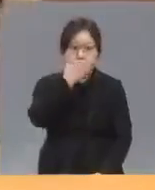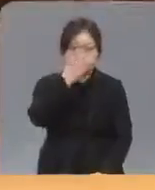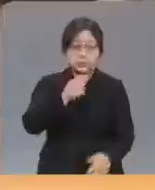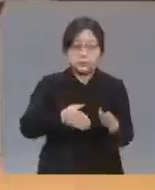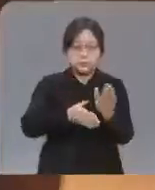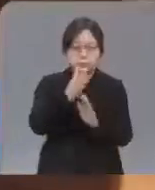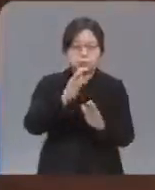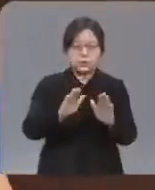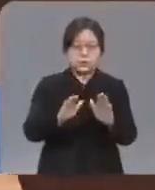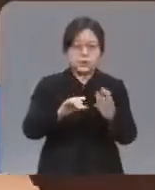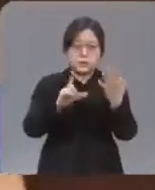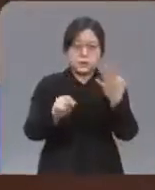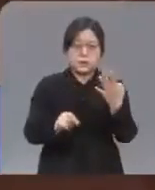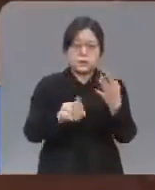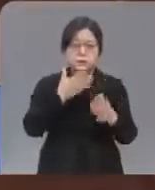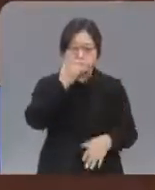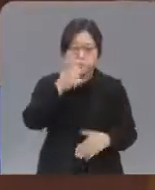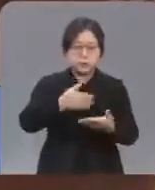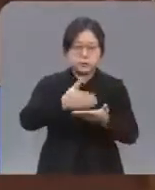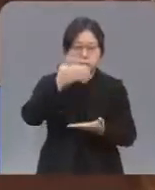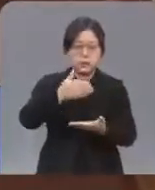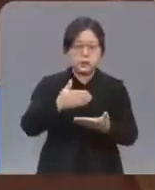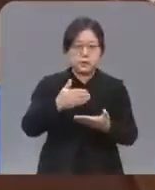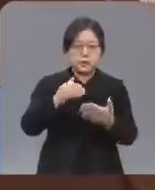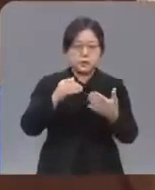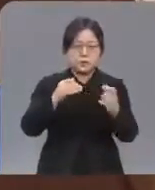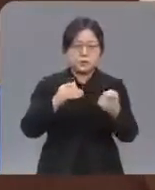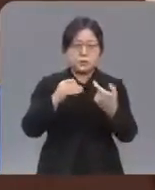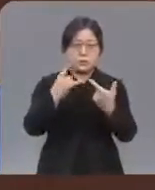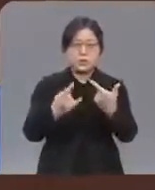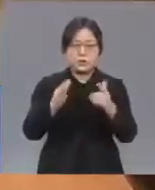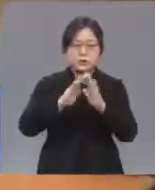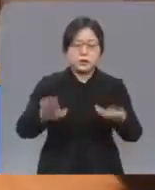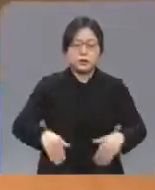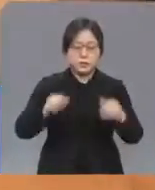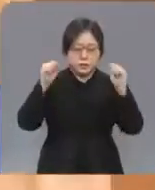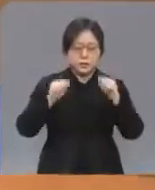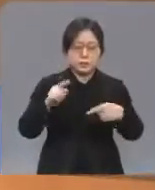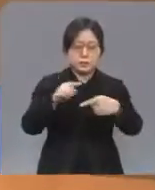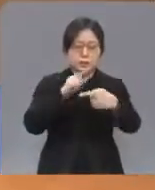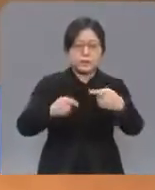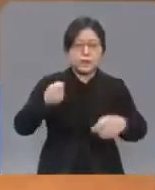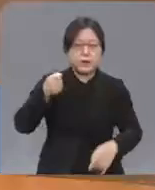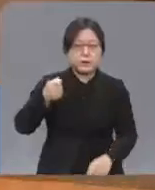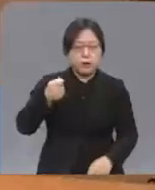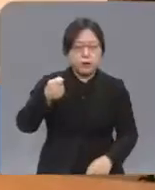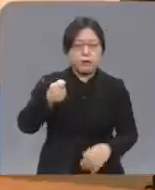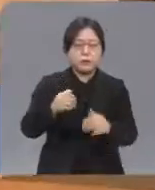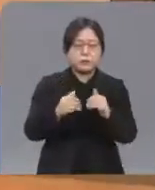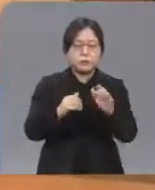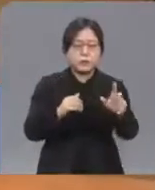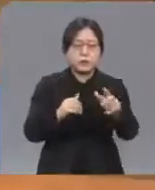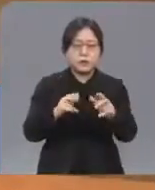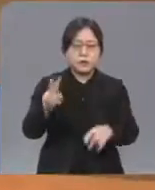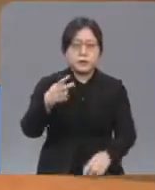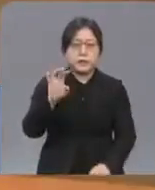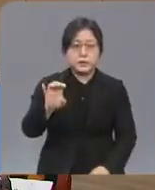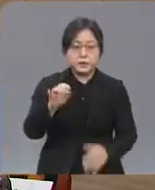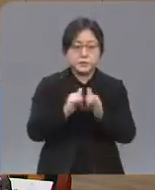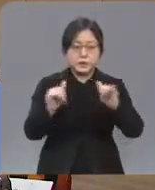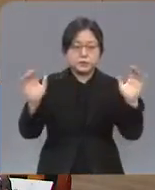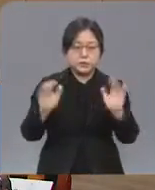춘천시가 오는 4월 춘천에서 열리는 제61회 전라남도 체육대회 성화봉송 주자 240명을